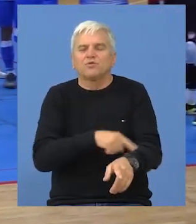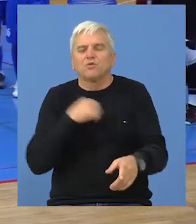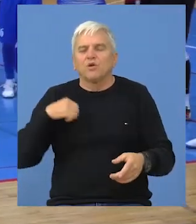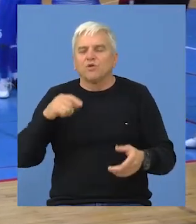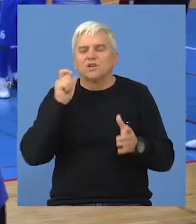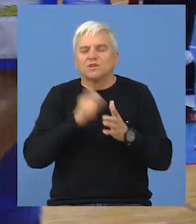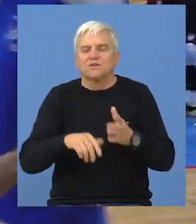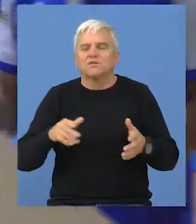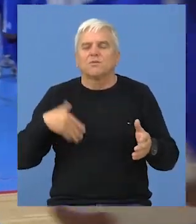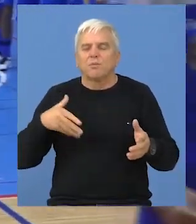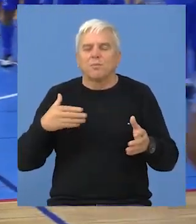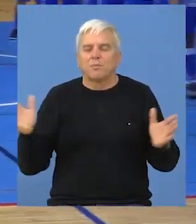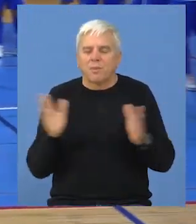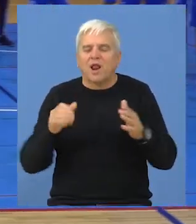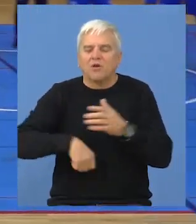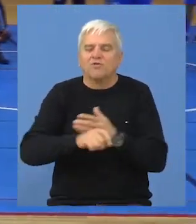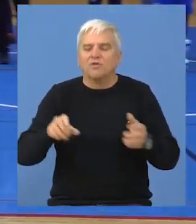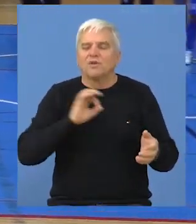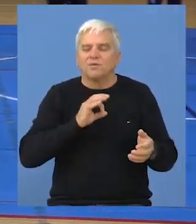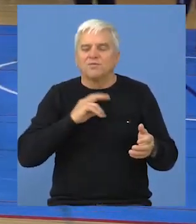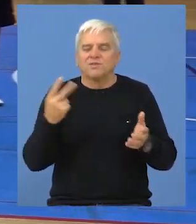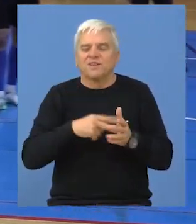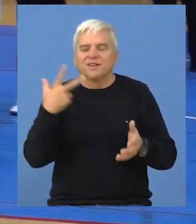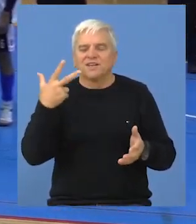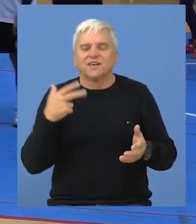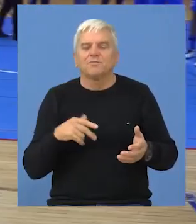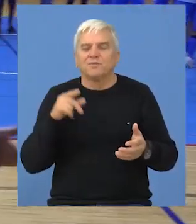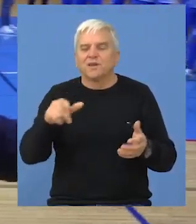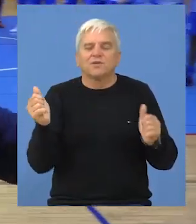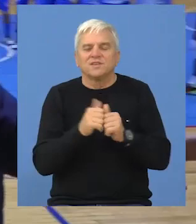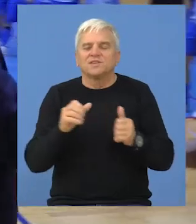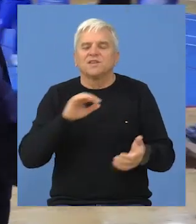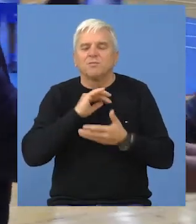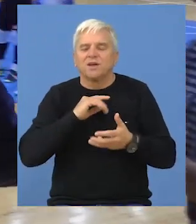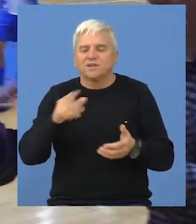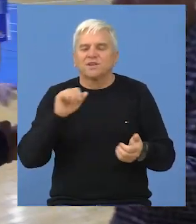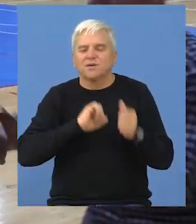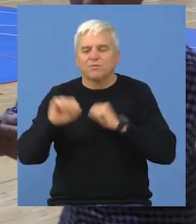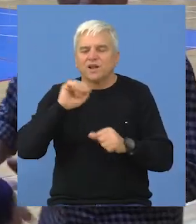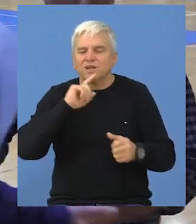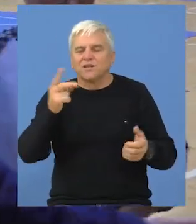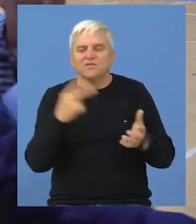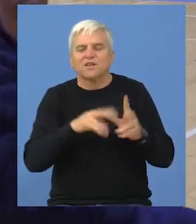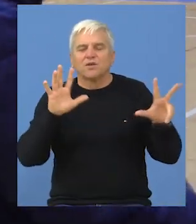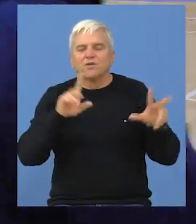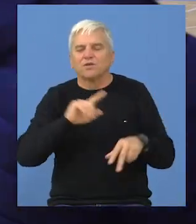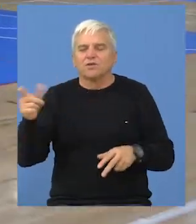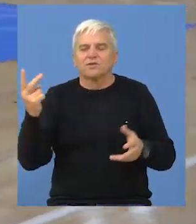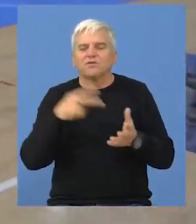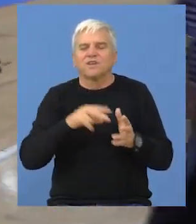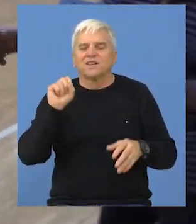je dugogodišnji član kluba Malog futbala Bečeji 2003. On je boje Bečeja branio od 2008. do